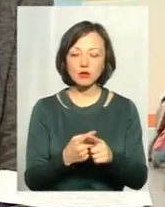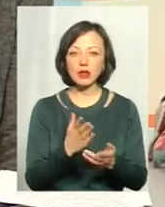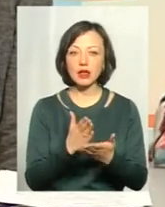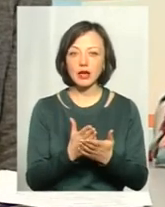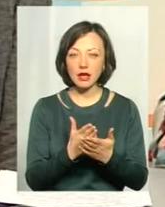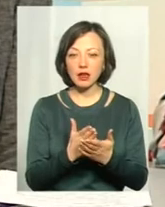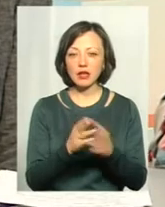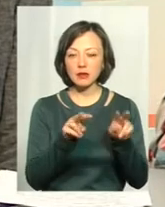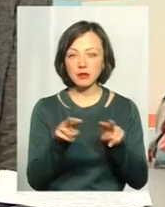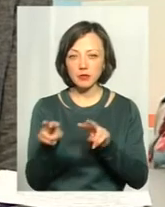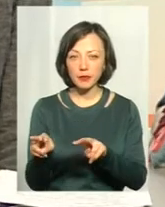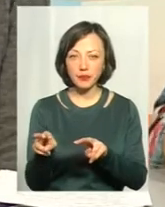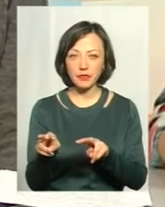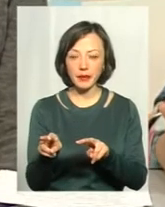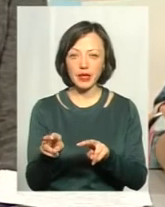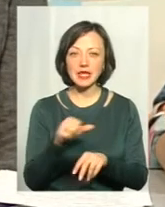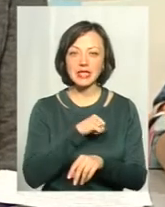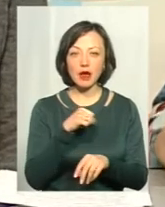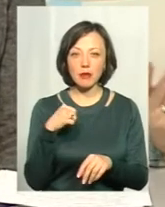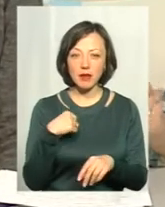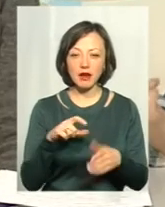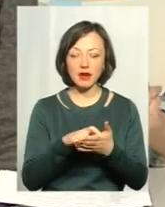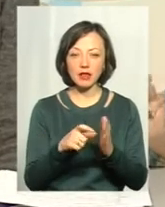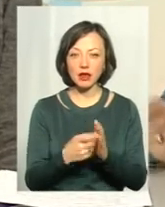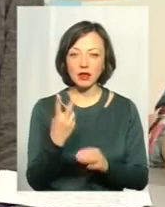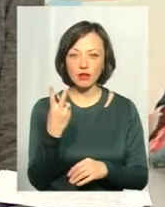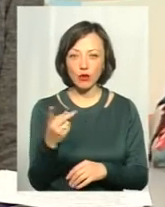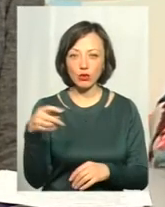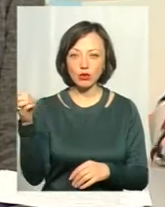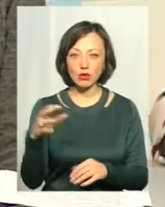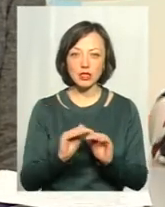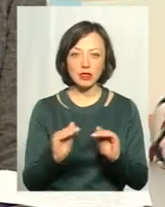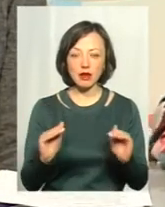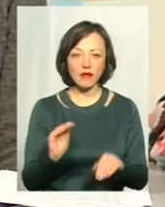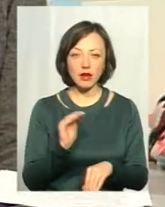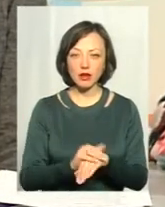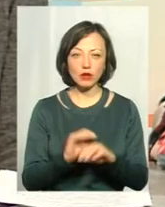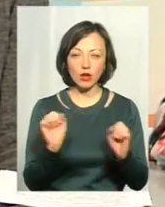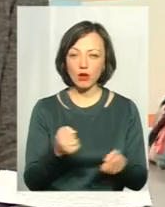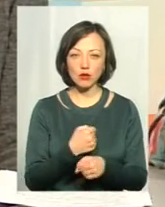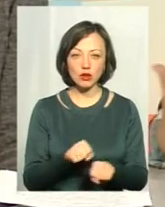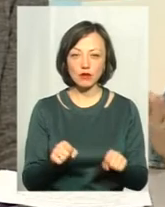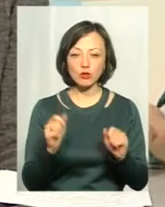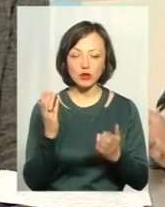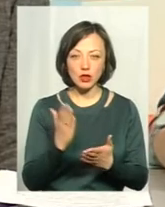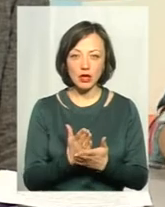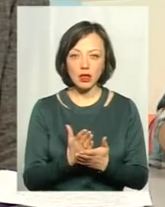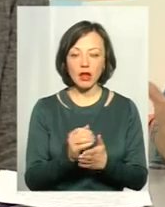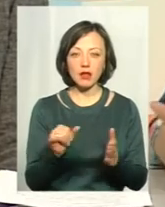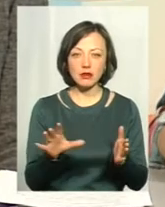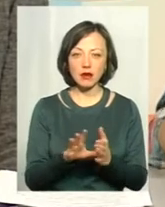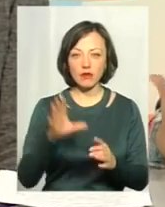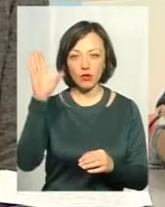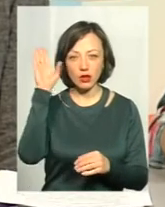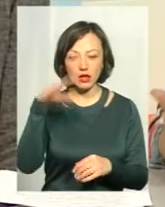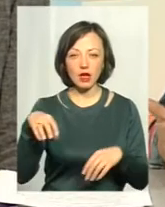над зрачами, над цими дітьми. Самих в квартирі двох сонячних дітей залишити фактично неможливо. Тому що є електроенергія, є